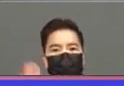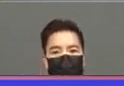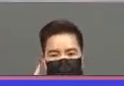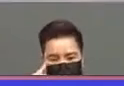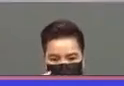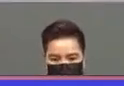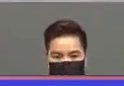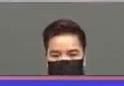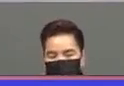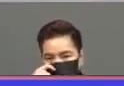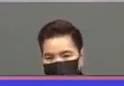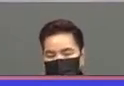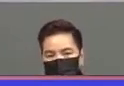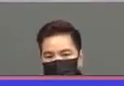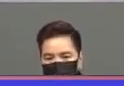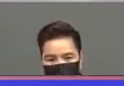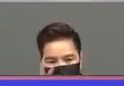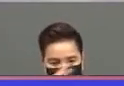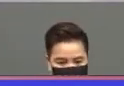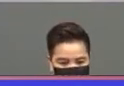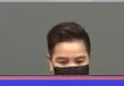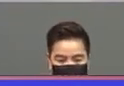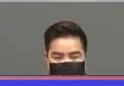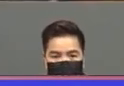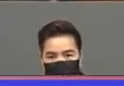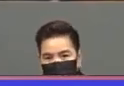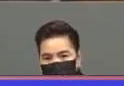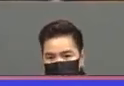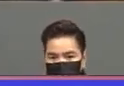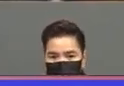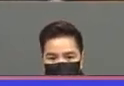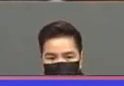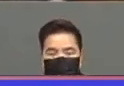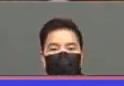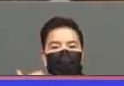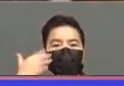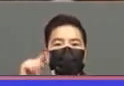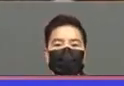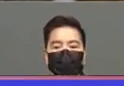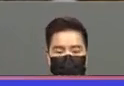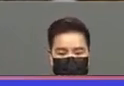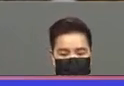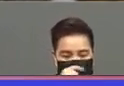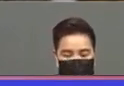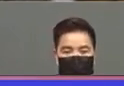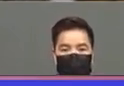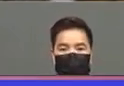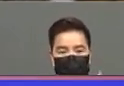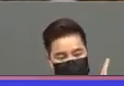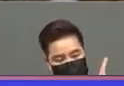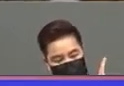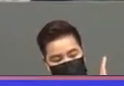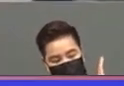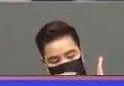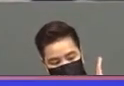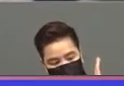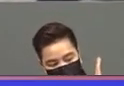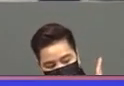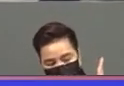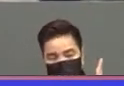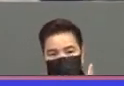าการส่งออกสินค้าเกษตรที่เพิ่มสูงขึ้นเนี่ยมีผลมาจากการที่กรมวิชาการเกษตรเขาไปจับมือด้วย ครับ โดยเฉพาะกับกลุ่มพันธมิตรทั่วโล